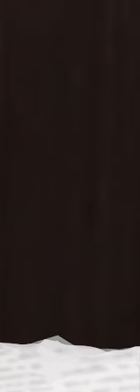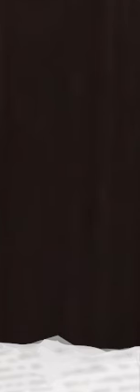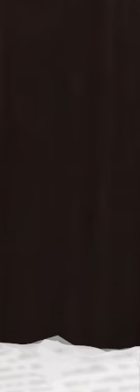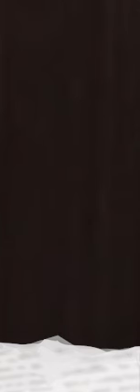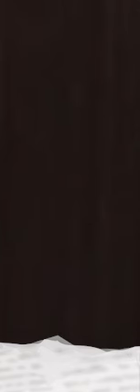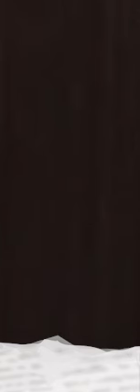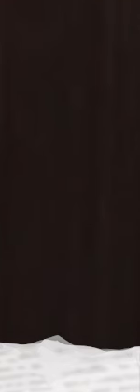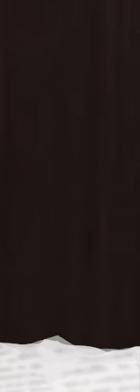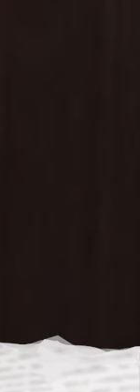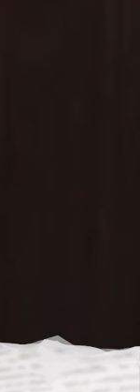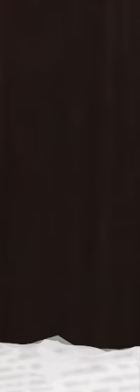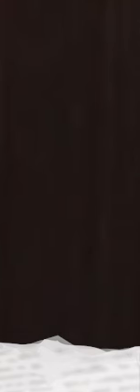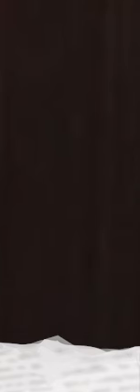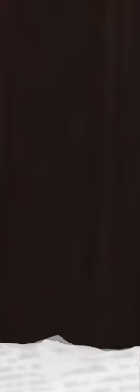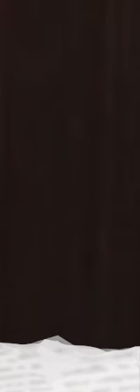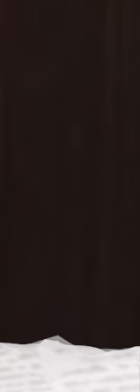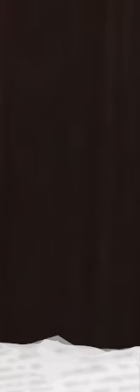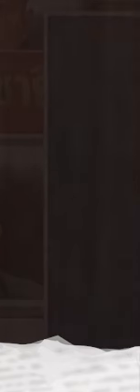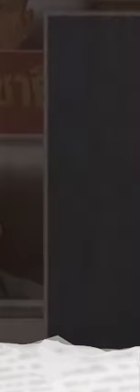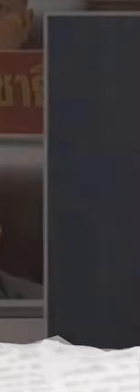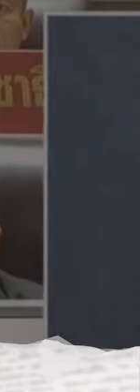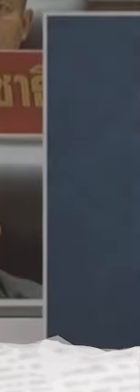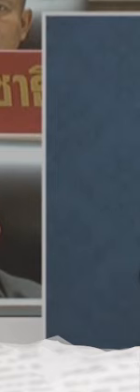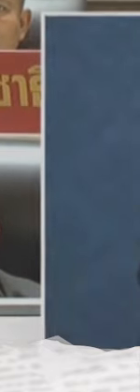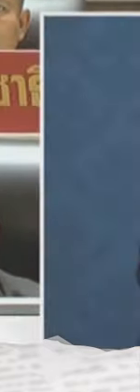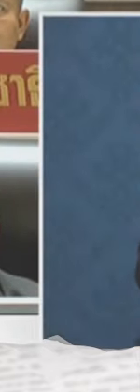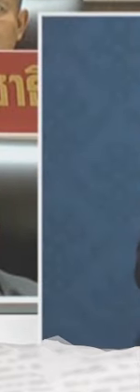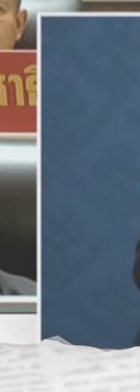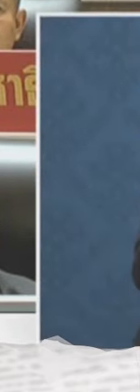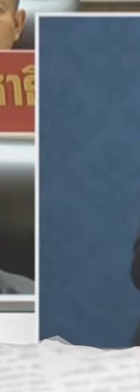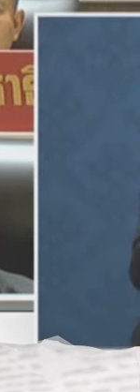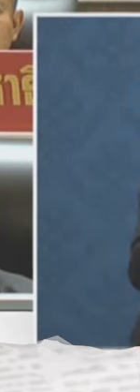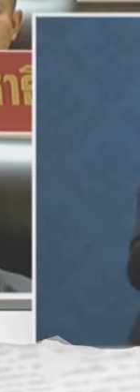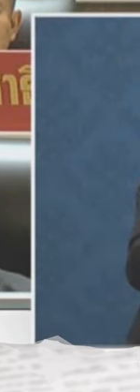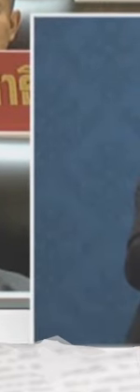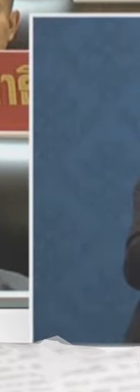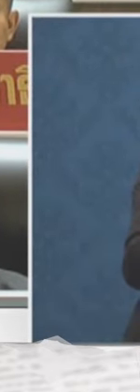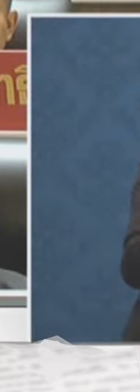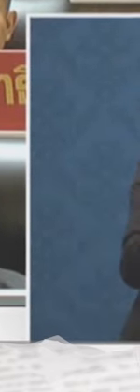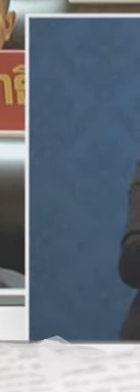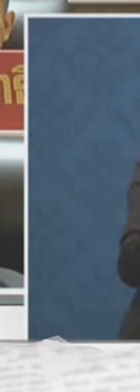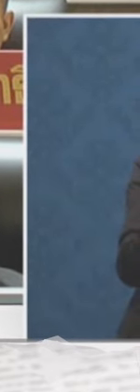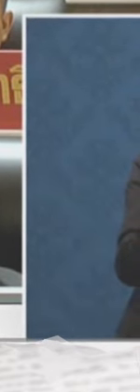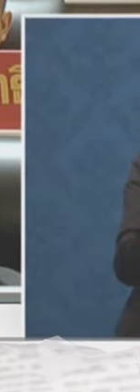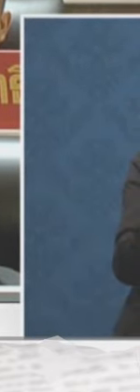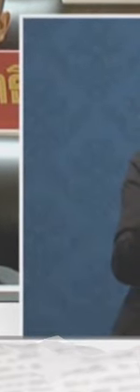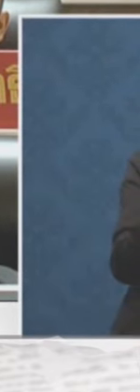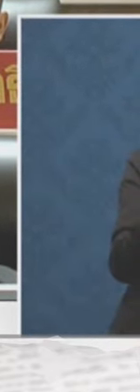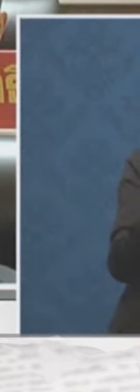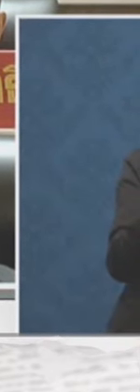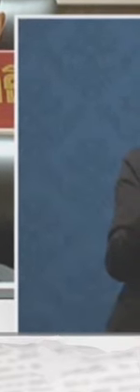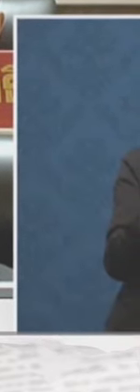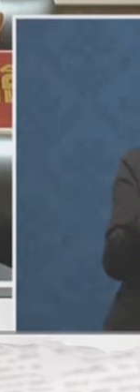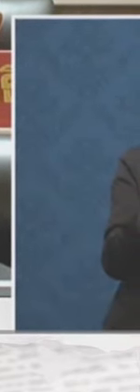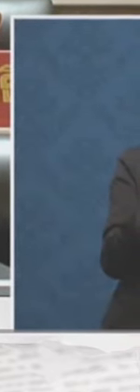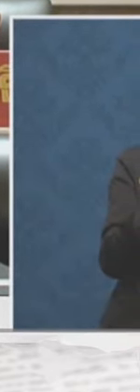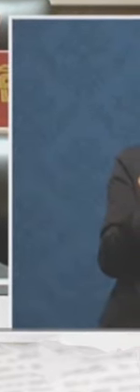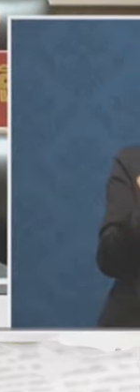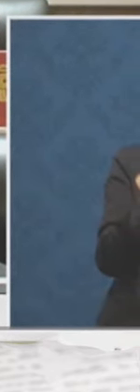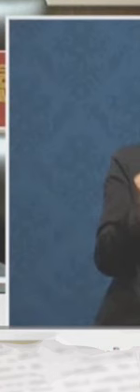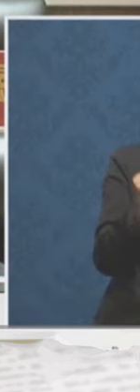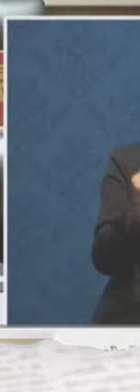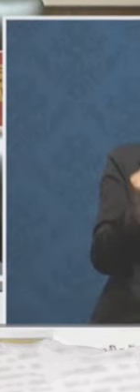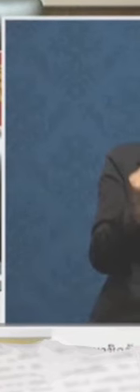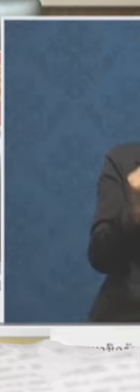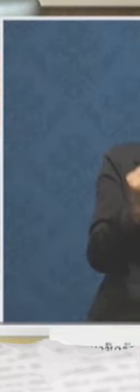จริงๆแล้วพิธาเนี่ยก็ไม่ได้มีสิทธิ์เป็นอะไรทั้งสิ้นนั่นแหละเมื่อวันที่12กันยายนที่ผ่านมานะครับที่รัฐสภาเนี่ยนายจุรินทร์ลักษณวิศิษ